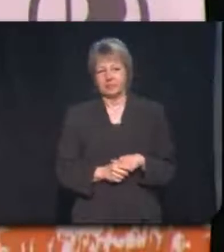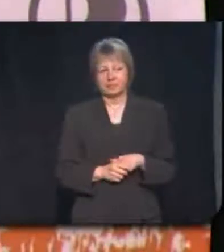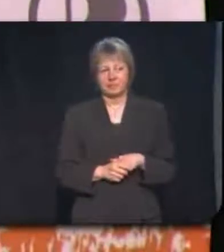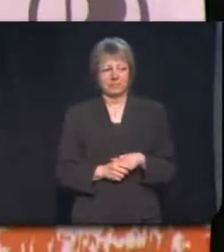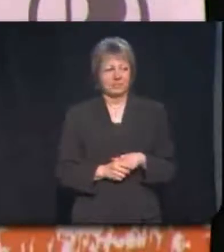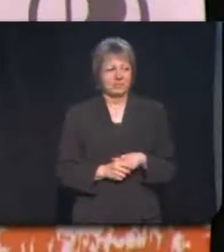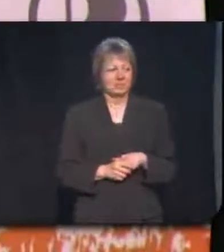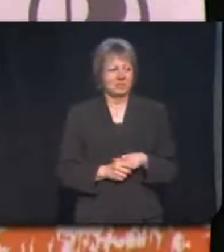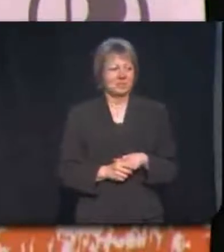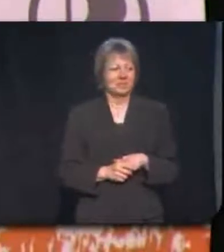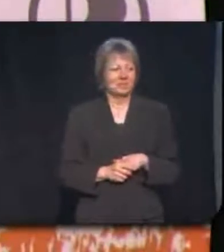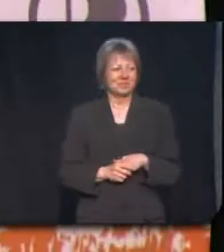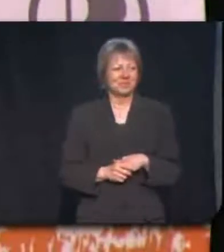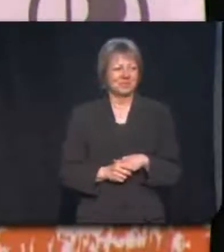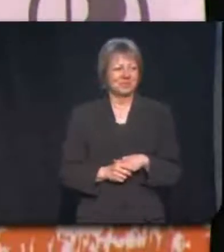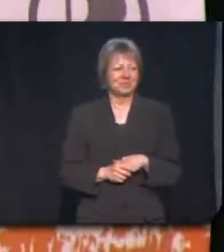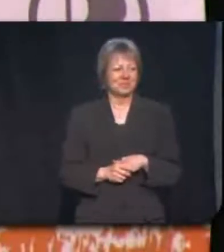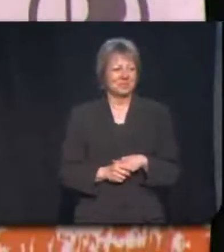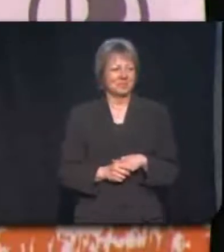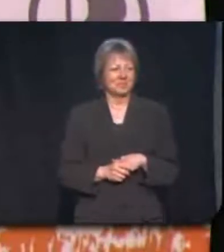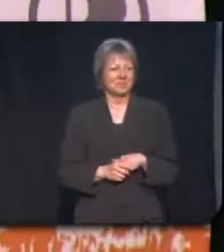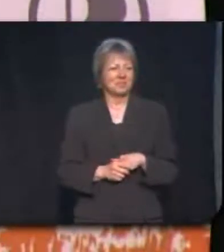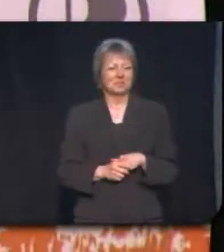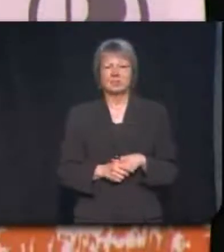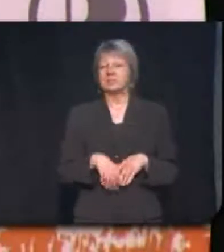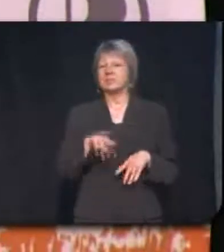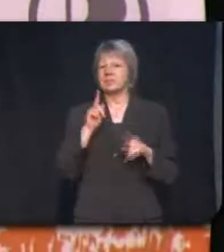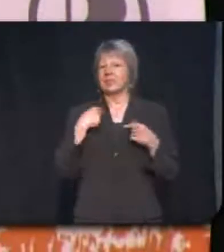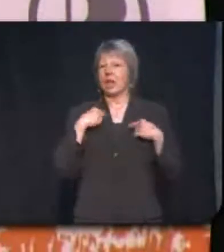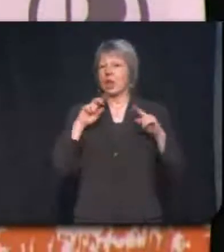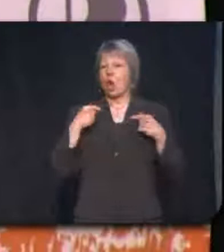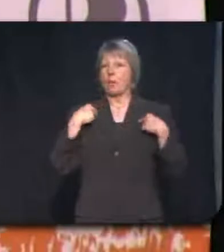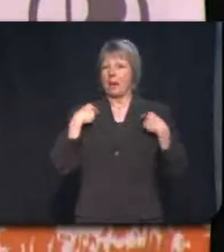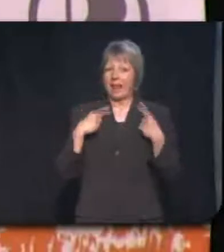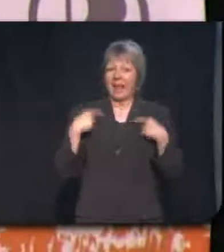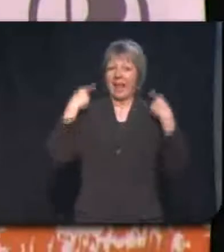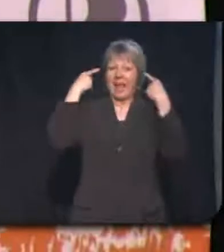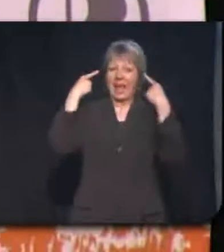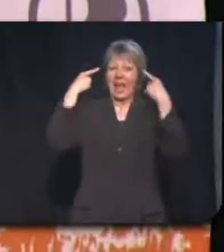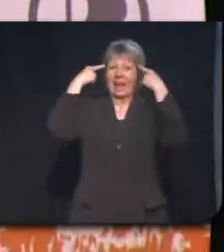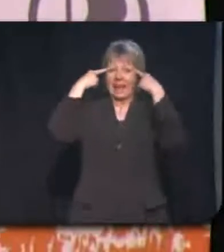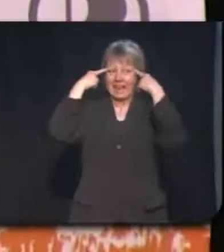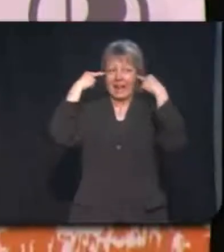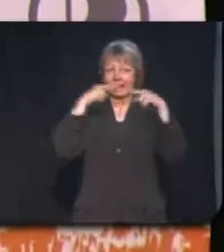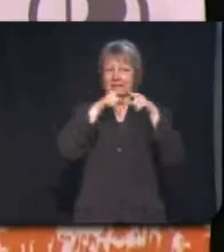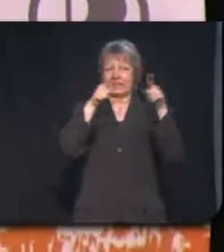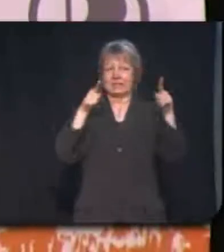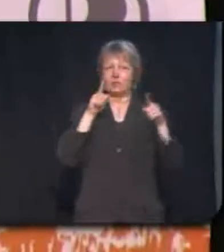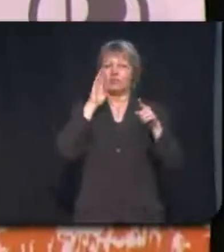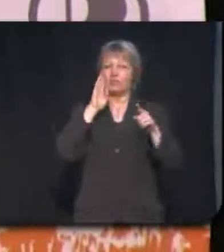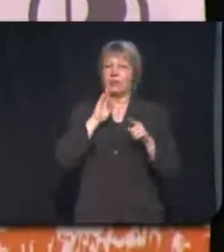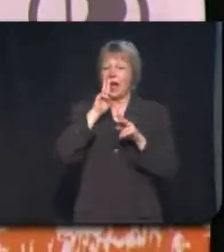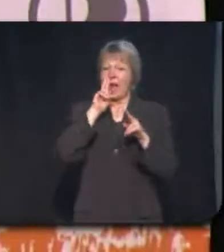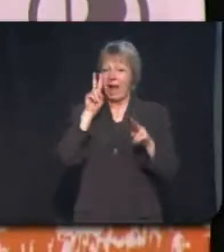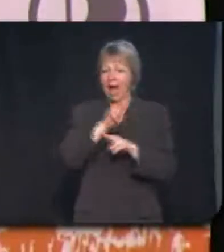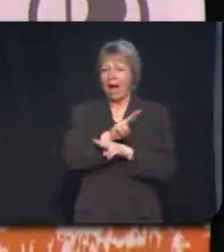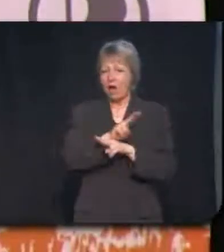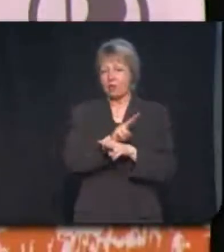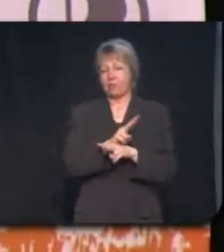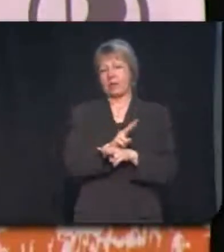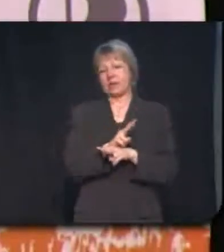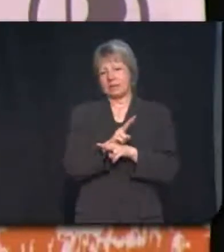ich erinnere euch jetzt daran bitte achtet genau darauf dass ihr einen